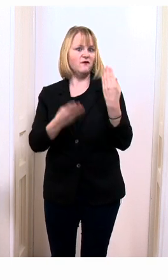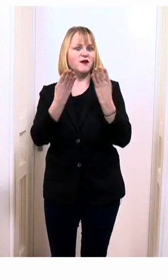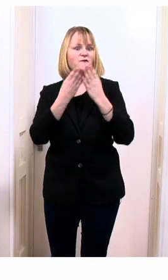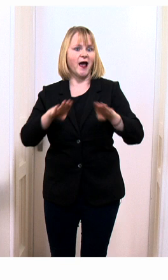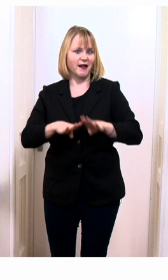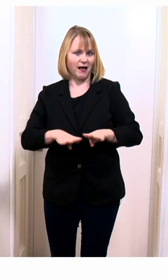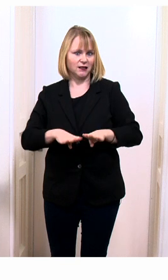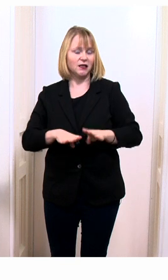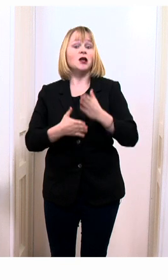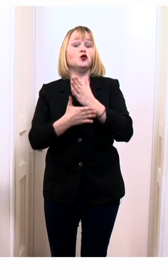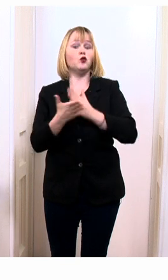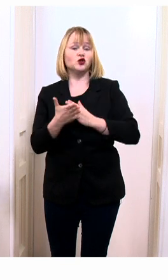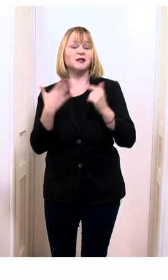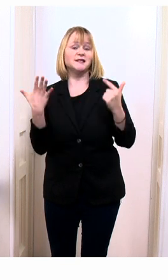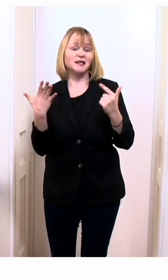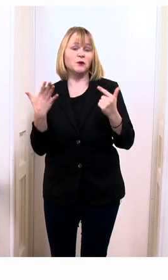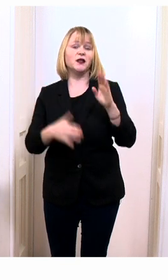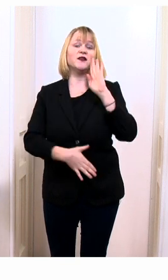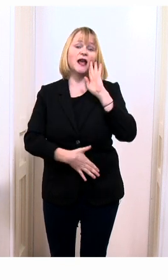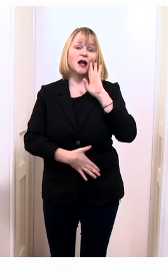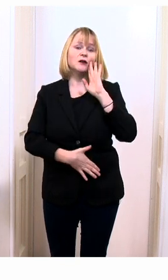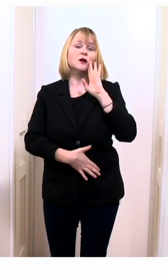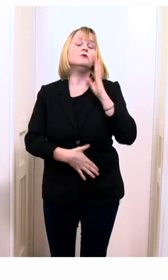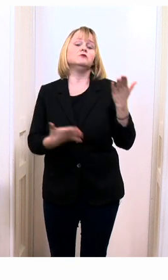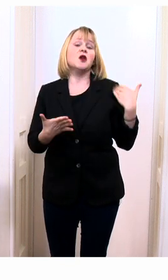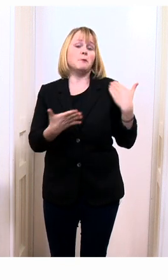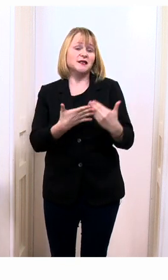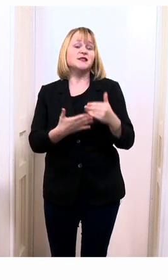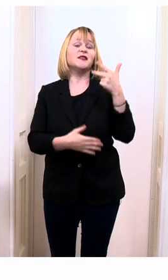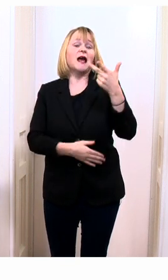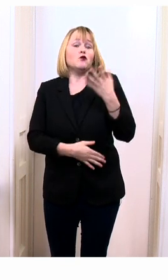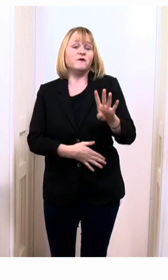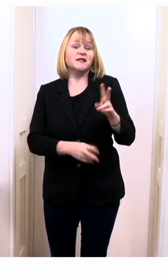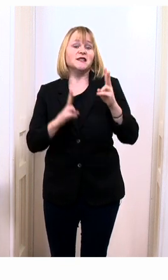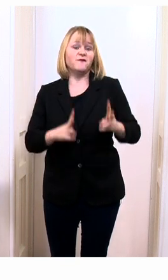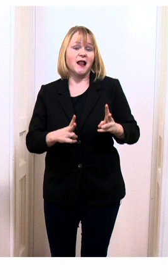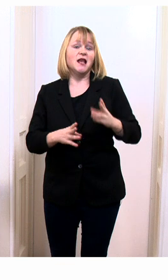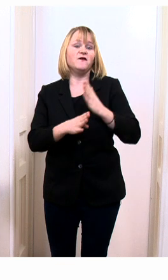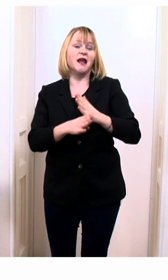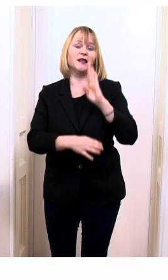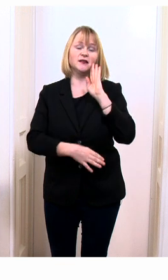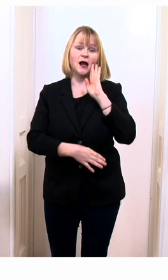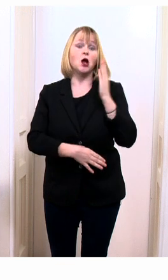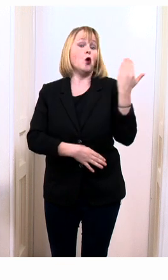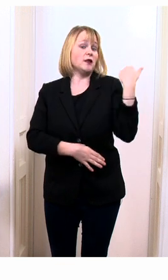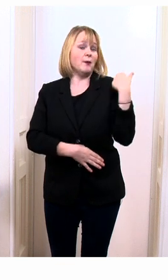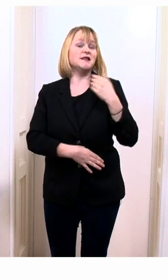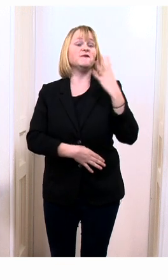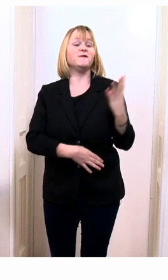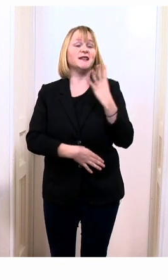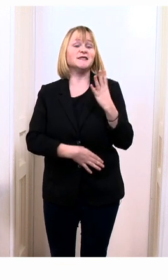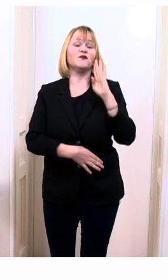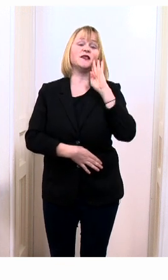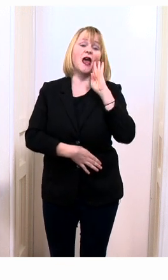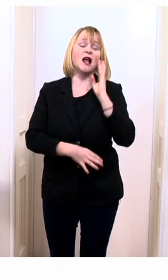der Schnitt der letzten 7 Tage bei gut 43 Fällen pro Tag. Die 14-Tage-Inzidenz lag bei